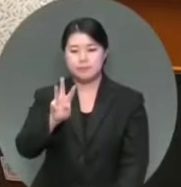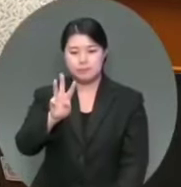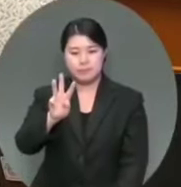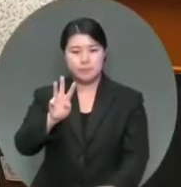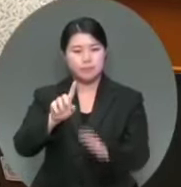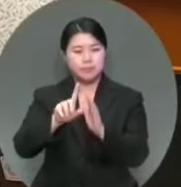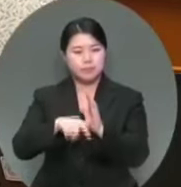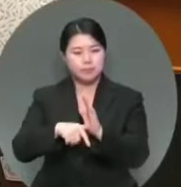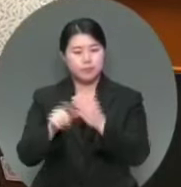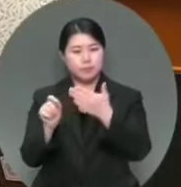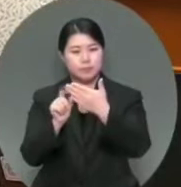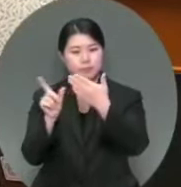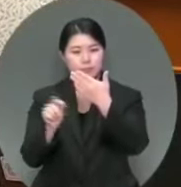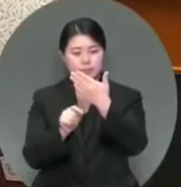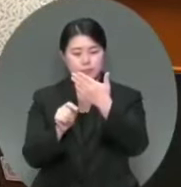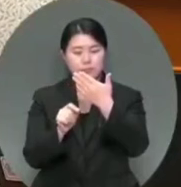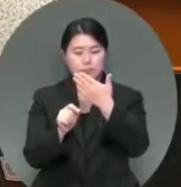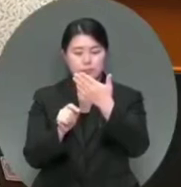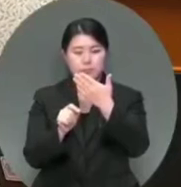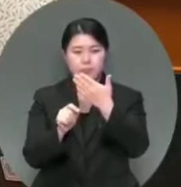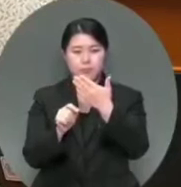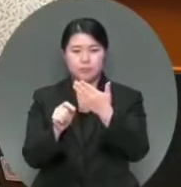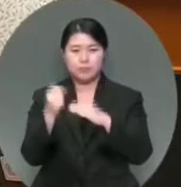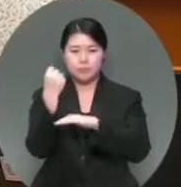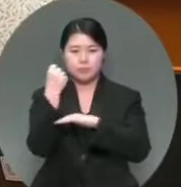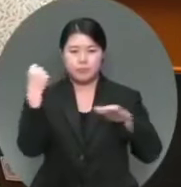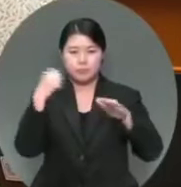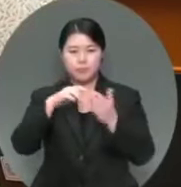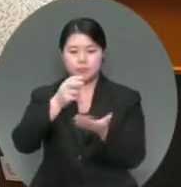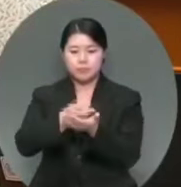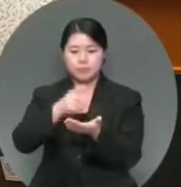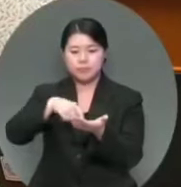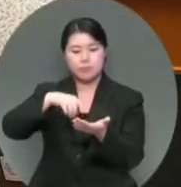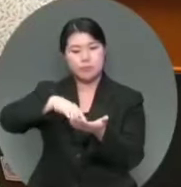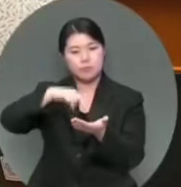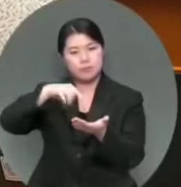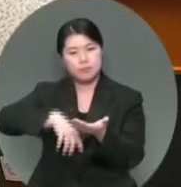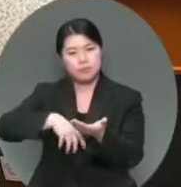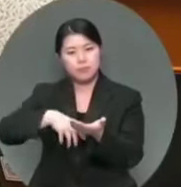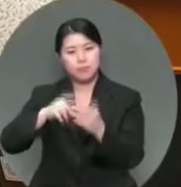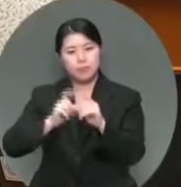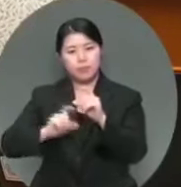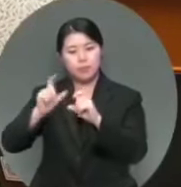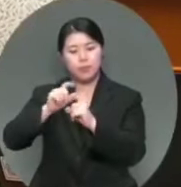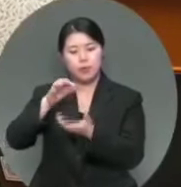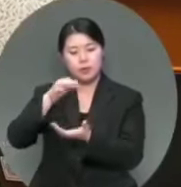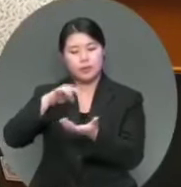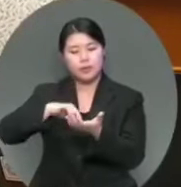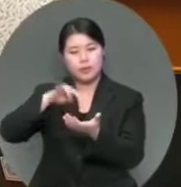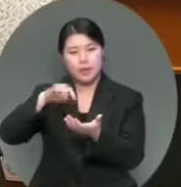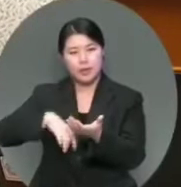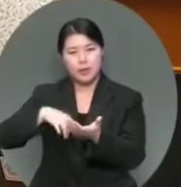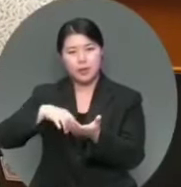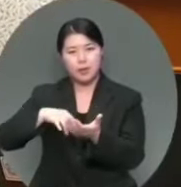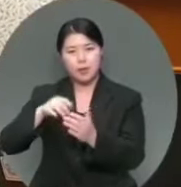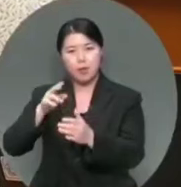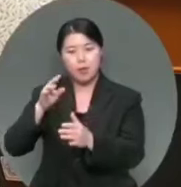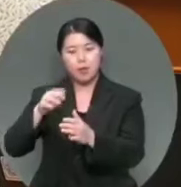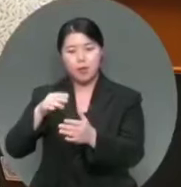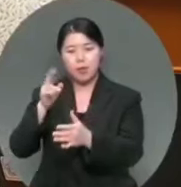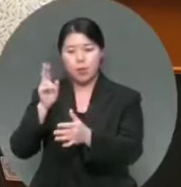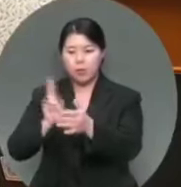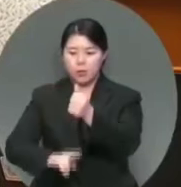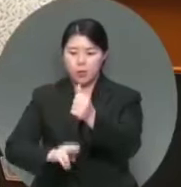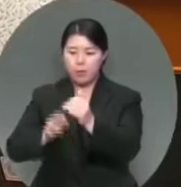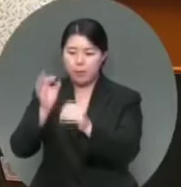2023년도에는 9월 기준으로 법인세, 부가가치세, 양도소득세가 덜 거치고 있다 라고 하는 설명이